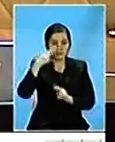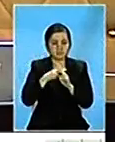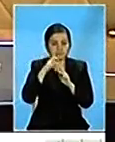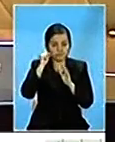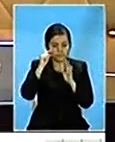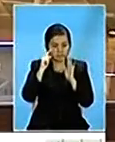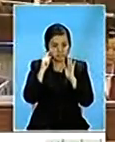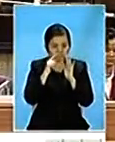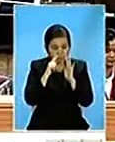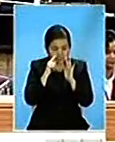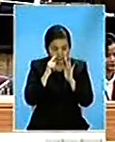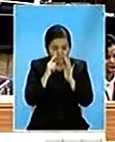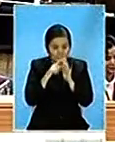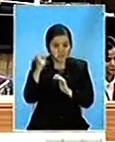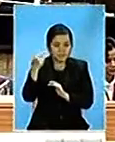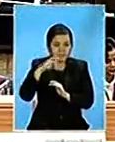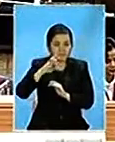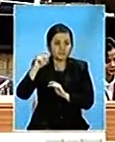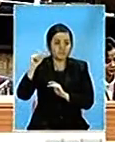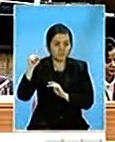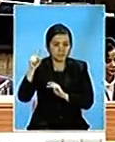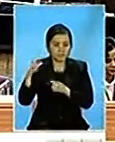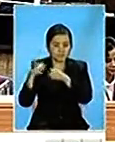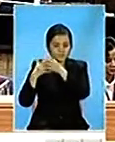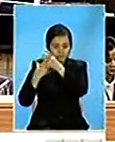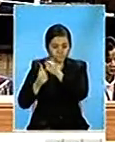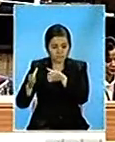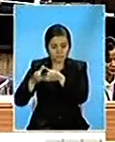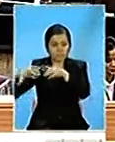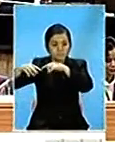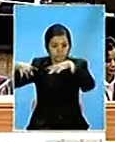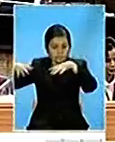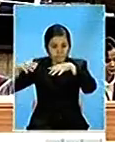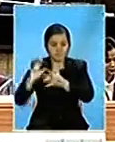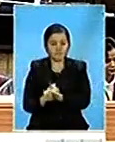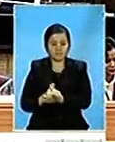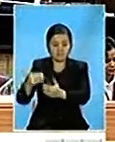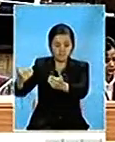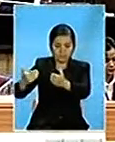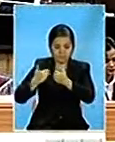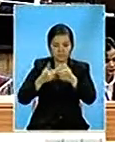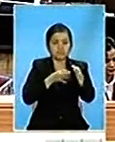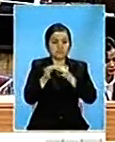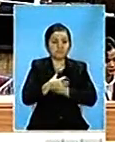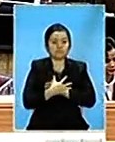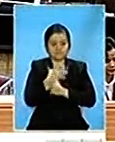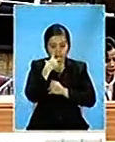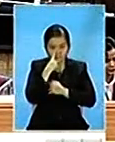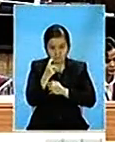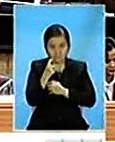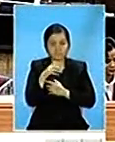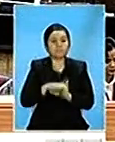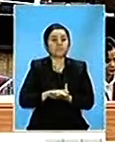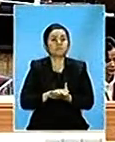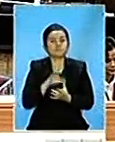ภาผู้แทนราษฎรจังหวัดตรังพรรคประชาธิปัตย์ผมเป็นพรรคฝ่ายค้านครับบังเอิญข้อพาดพิงเนี่ยไม่ชี้แจงก็จะเสียหายที่บอกว่าน้